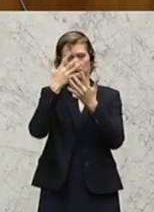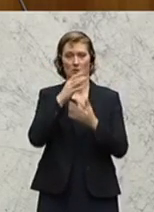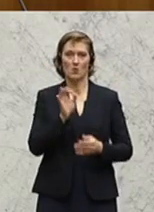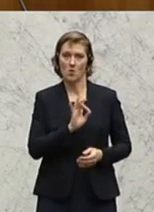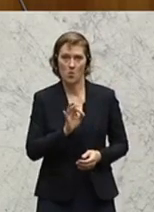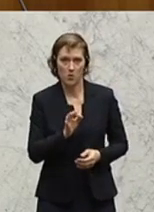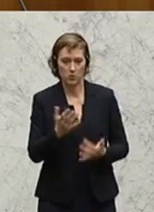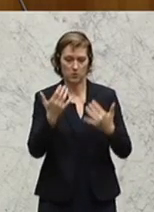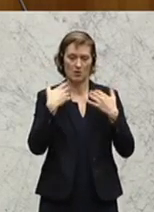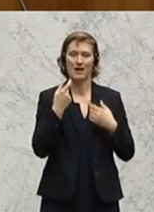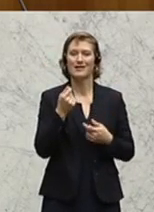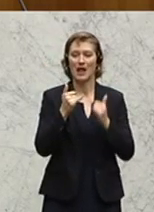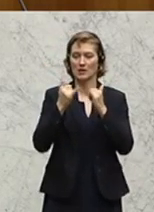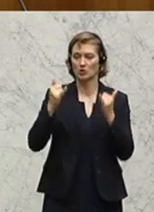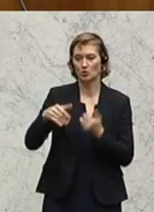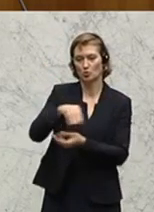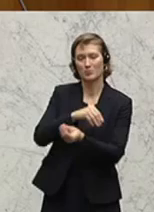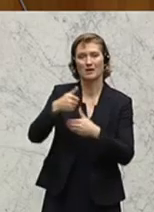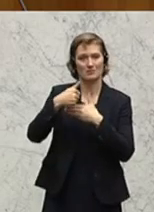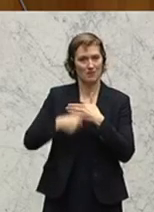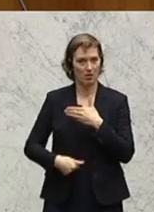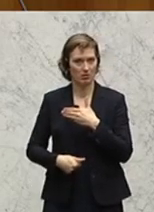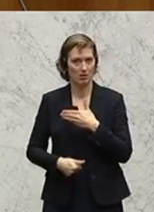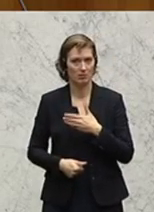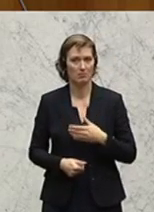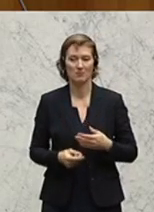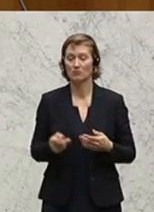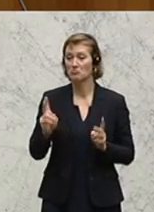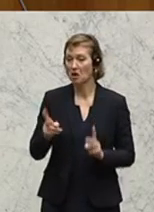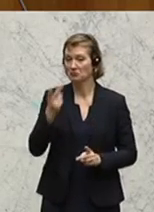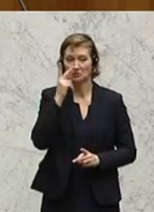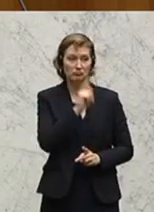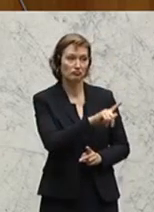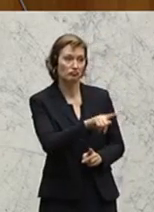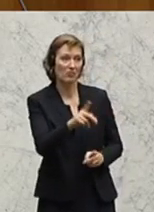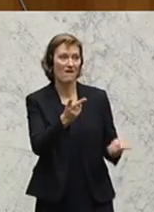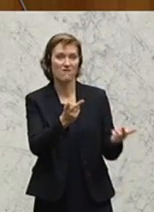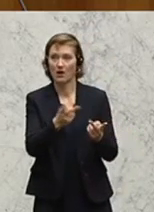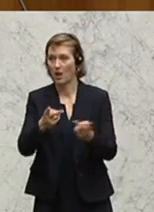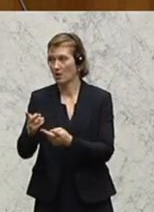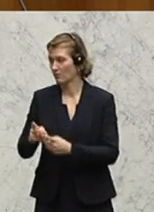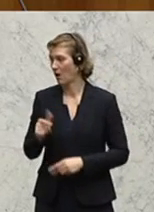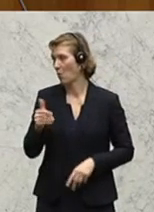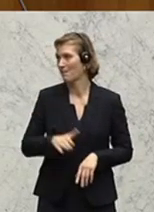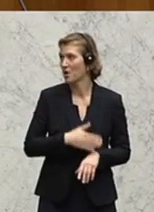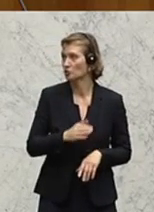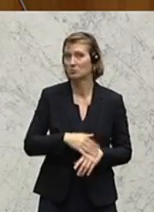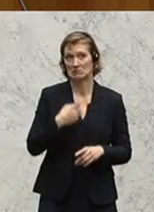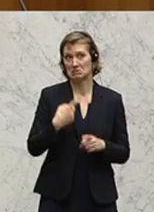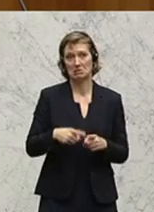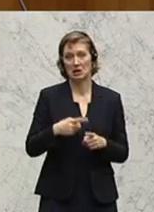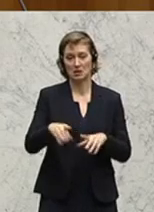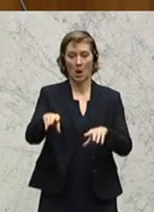standardisierter Umgang mit den Geldinstituten, wo eine Vergleichbarkeit möglich ist. Und wenn zum Beispiel ein